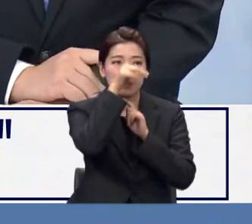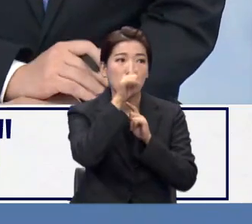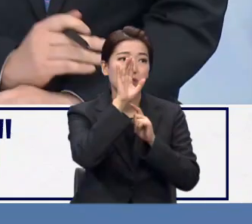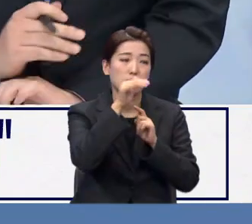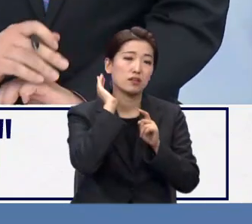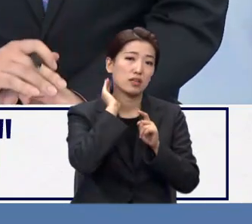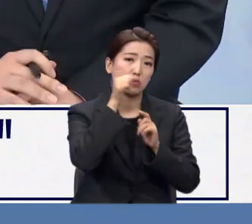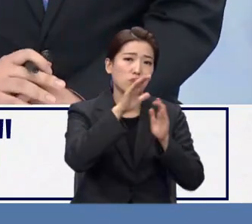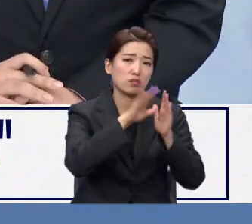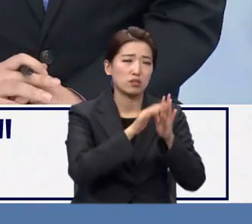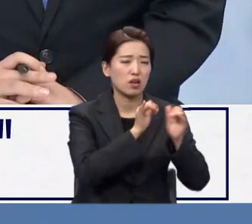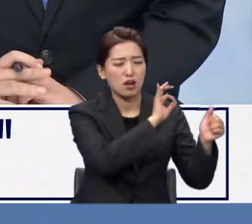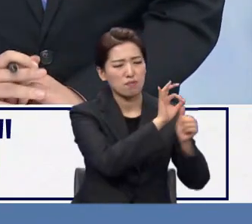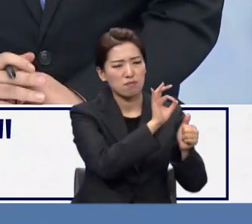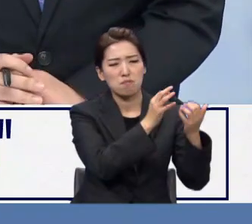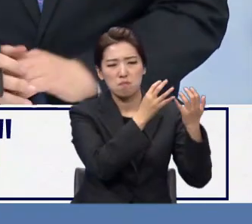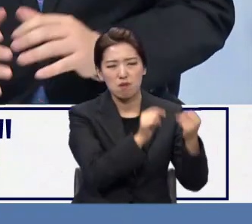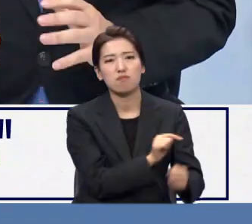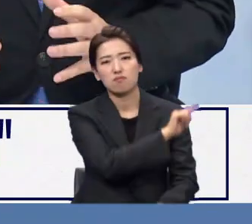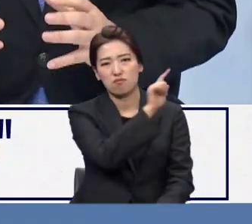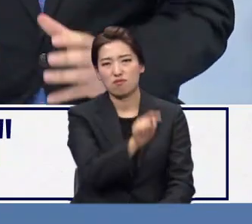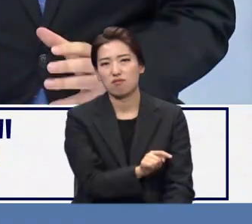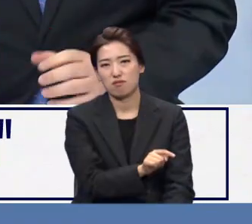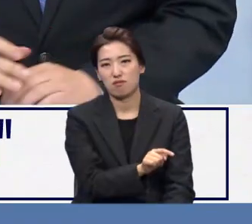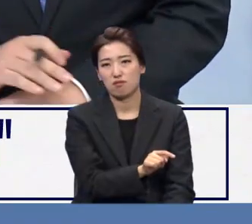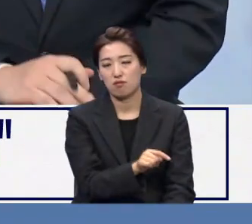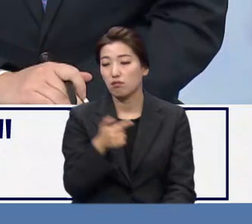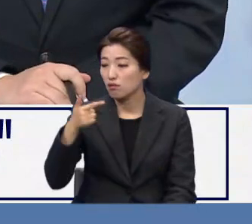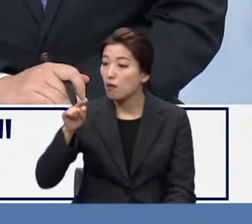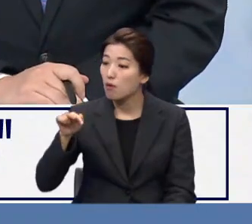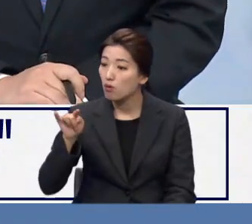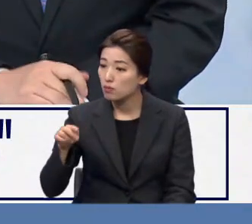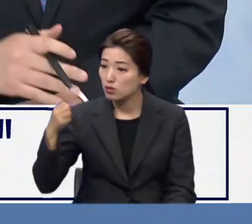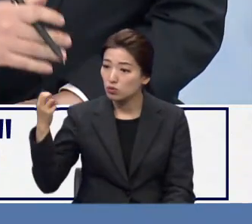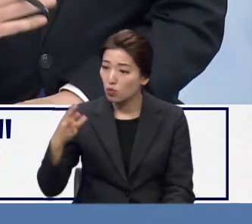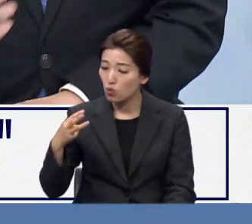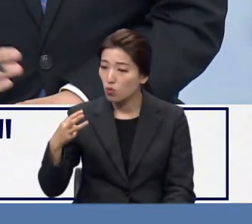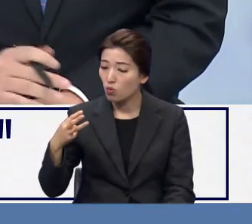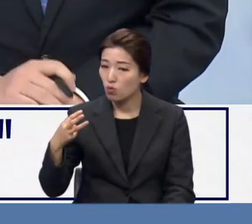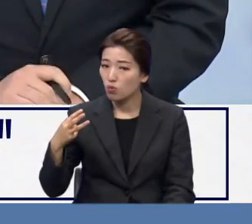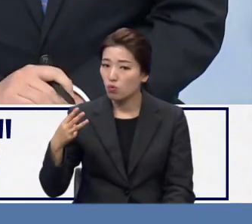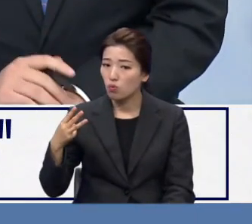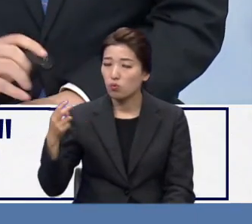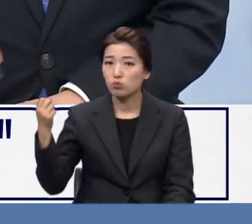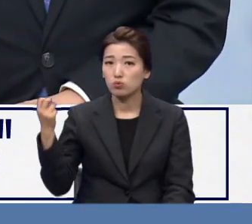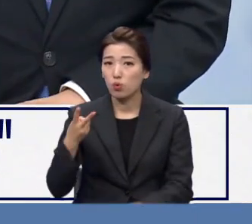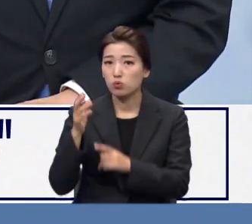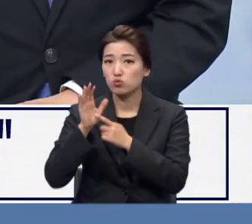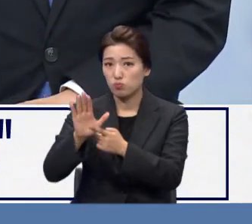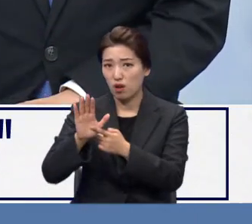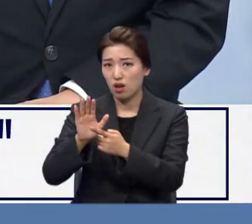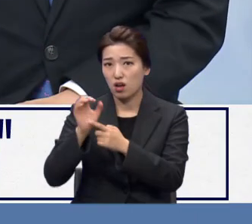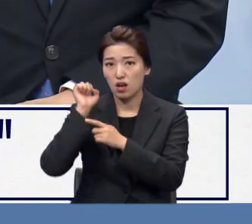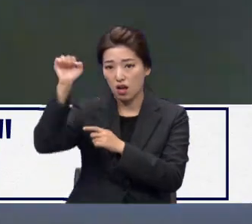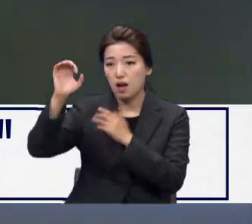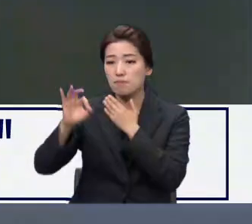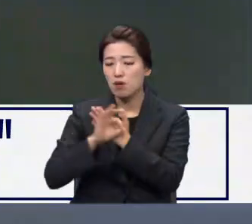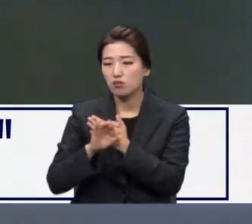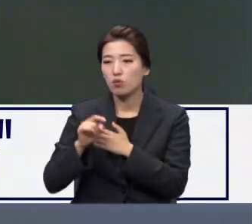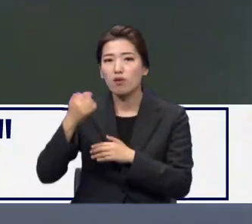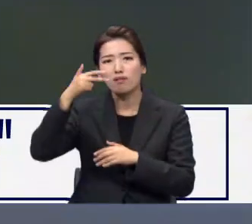만약에 남경필 전지사가 다음 총선에 출마하게 된다 오려 그 이지가 더 쉬워지지 않을까 싶습니다음